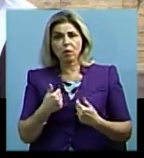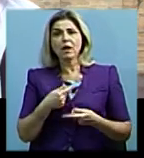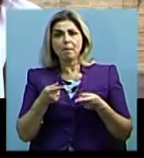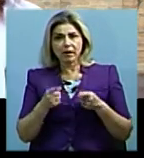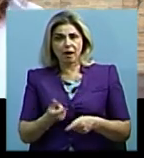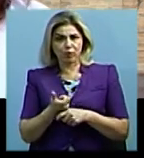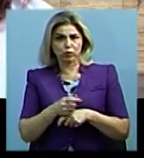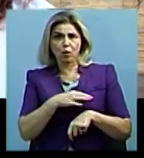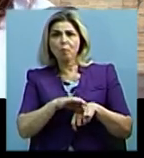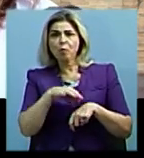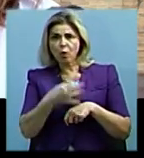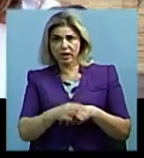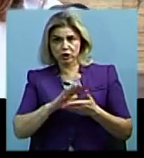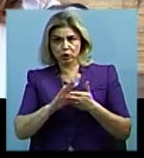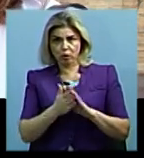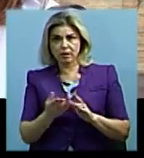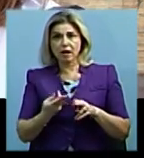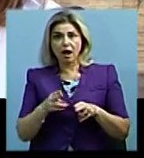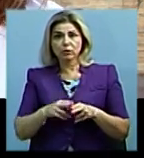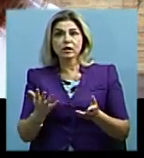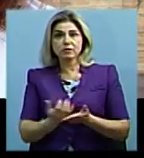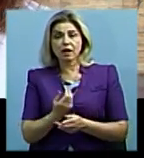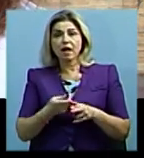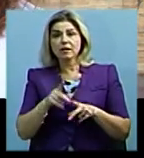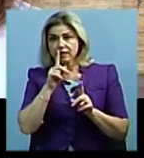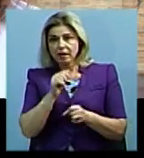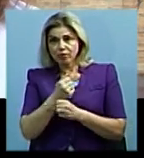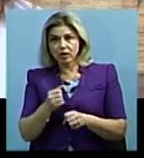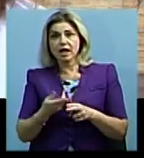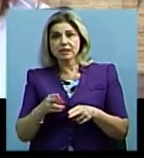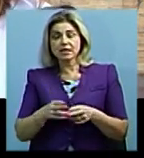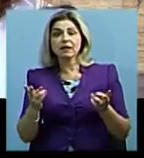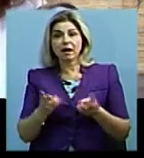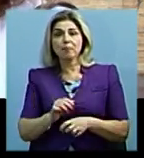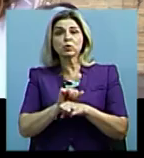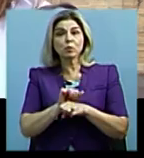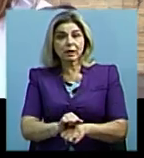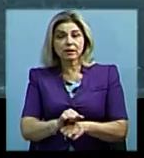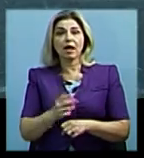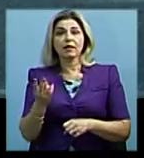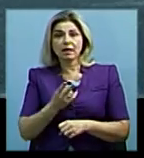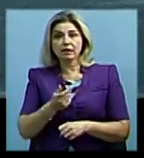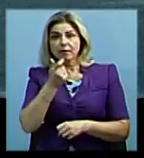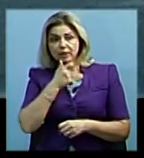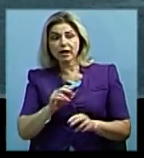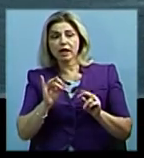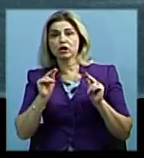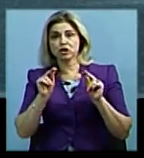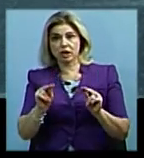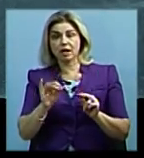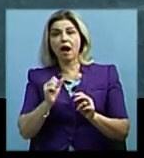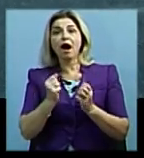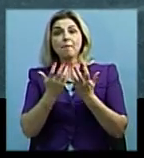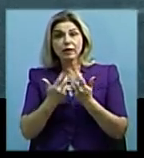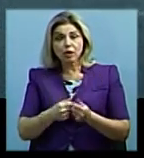боляче ця ситуація, яка склалась. Це неможливо, це треба зупинити. Зупинити порядністю, чесністю. А